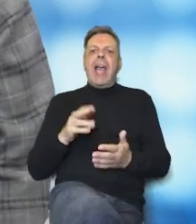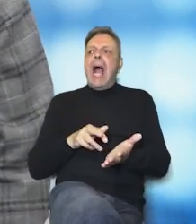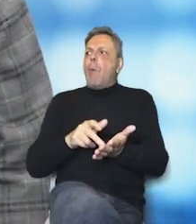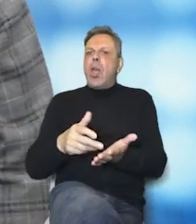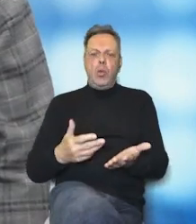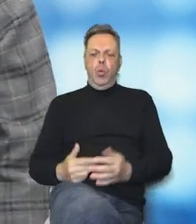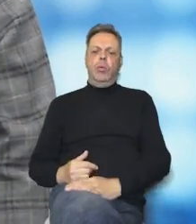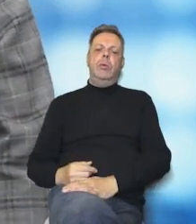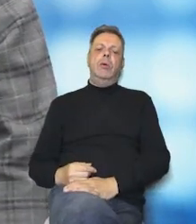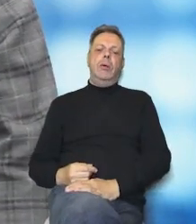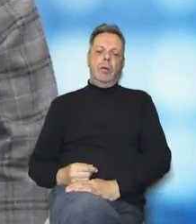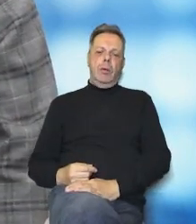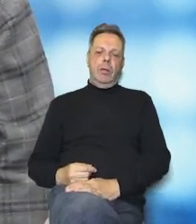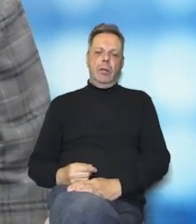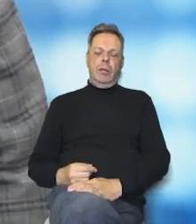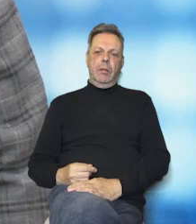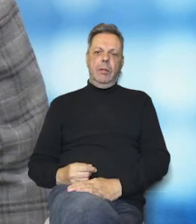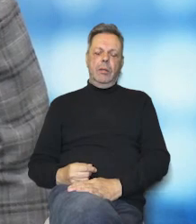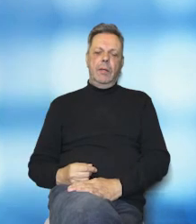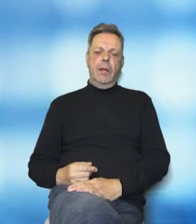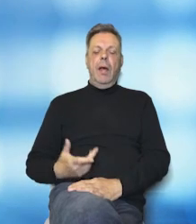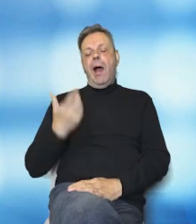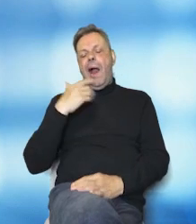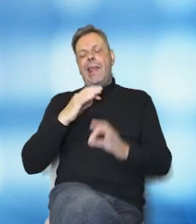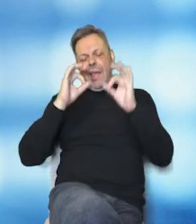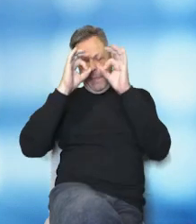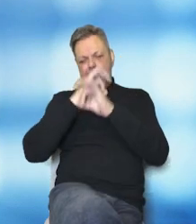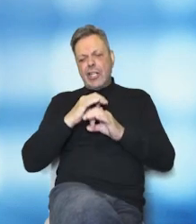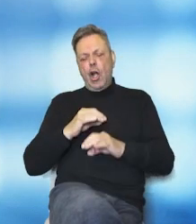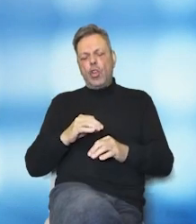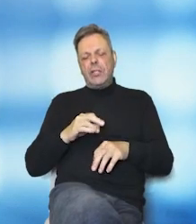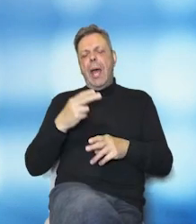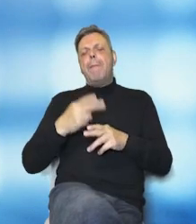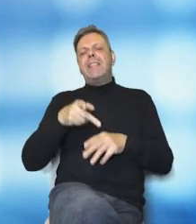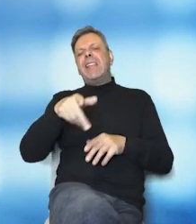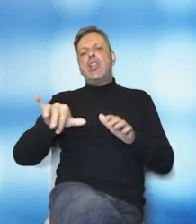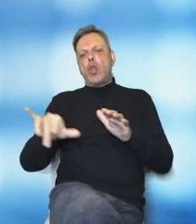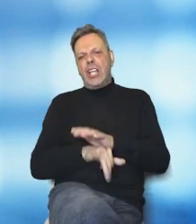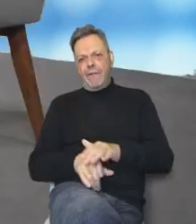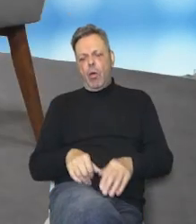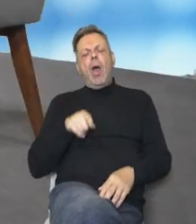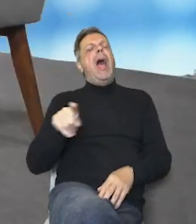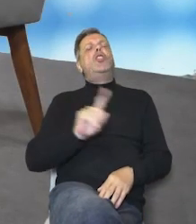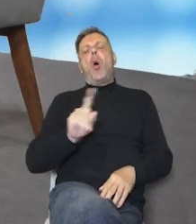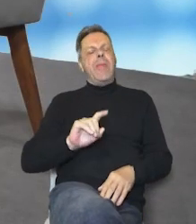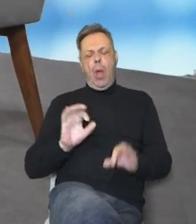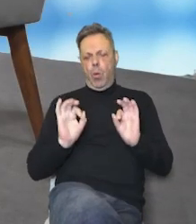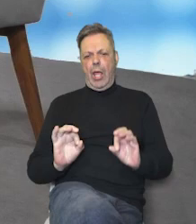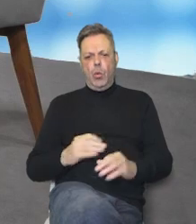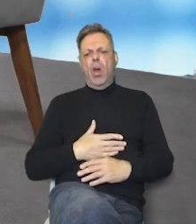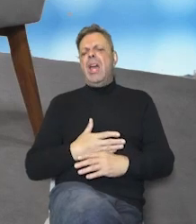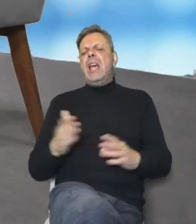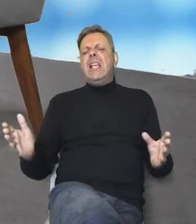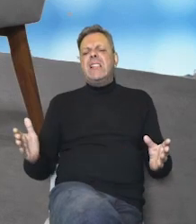čime, ali nažalost, za čime postižu. Da, nažalost, pacijenti znaju to skrivati i što to nije u redu. Sve su opcije za pacijenta,